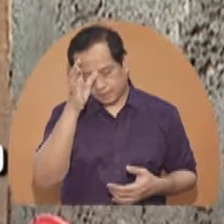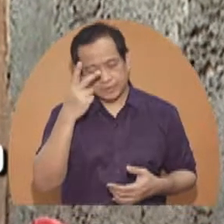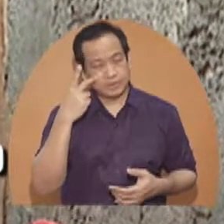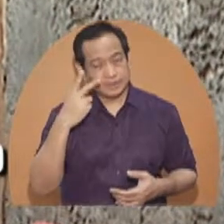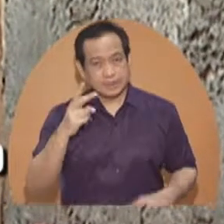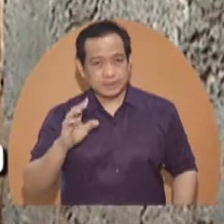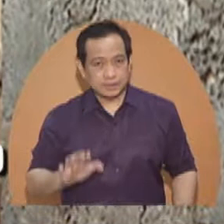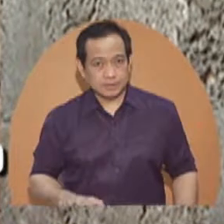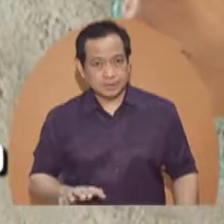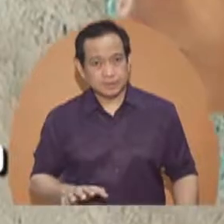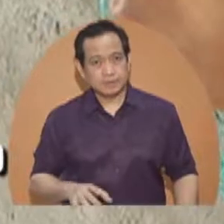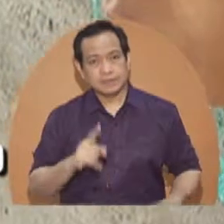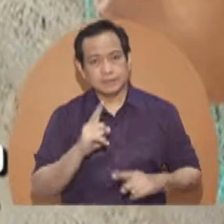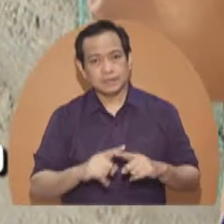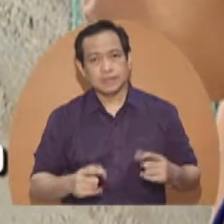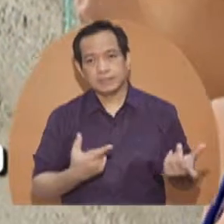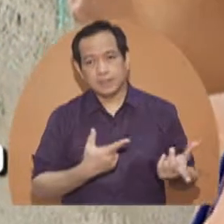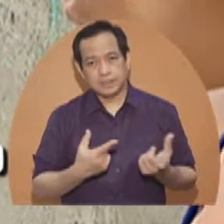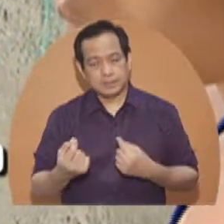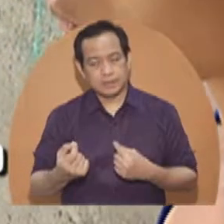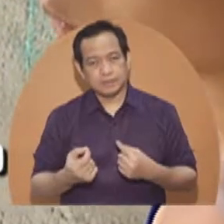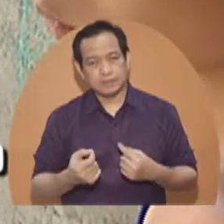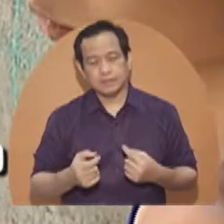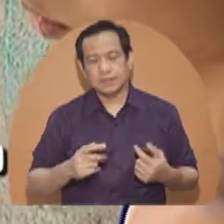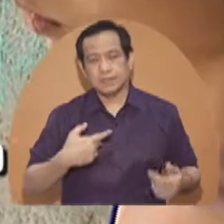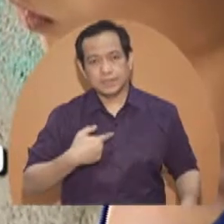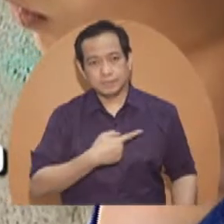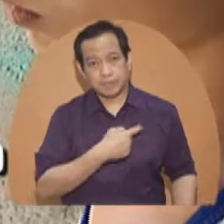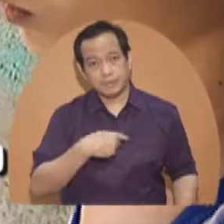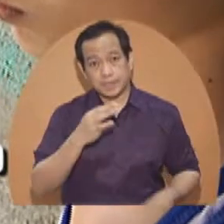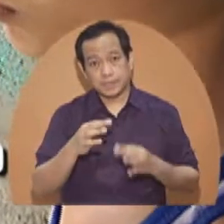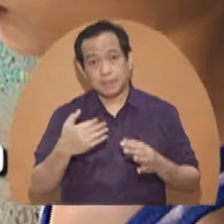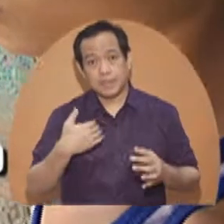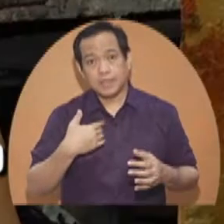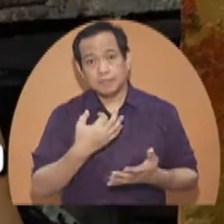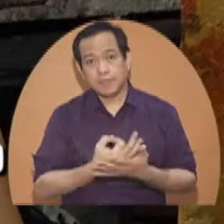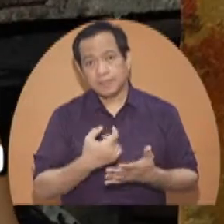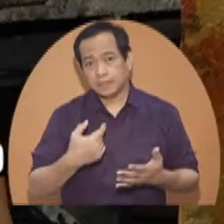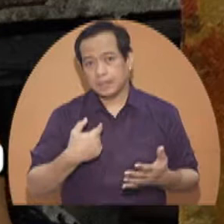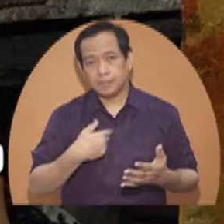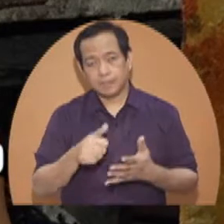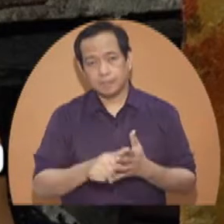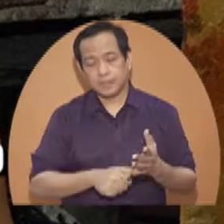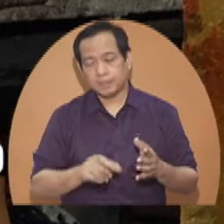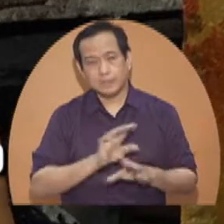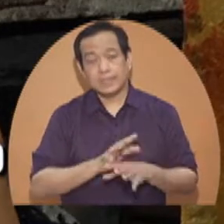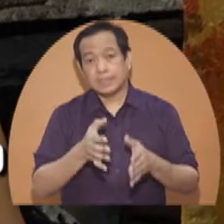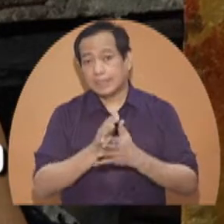na hirapan ang kanyang anak, wala siya halos magawa. Masakit po, ma'am. Kung may pera, parang kung magpapira ako na